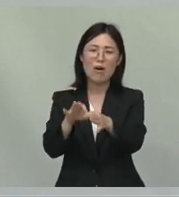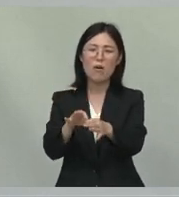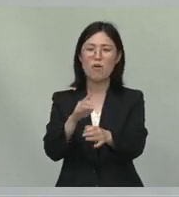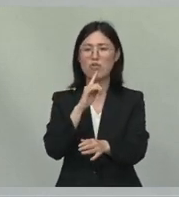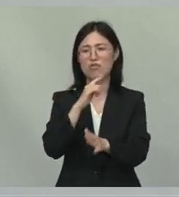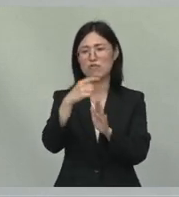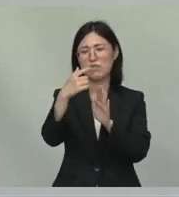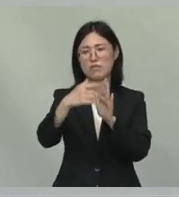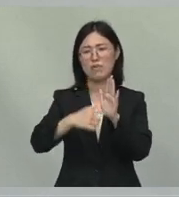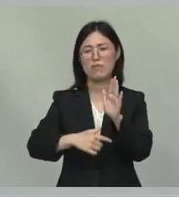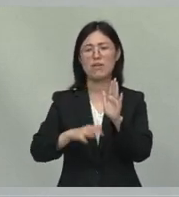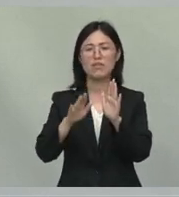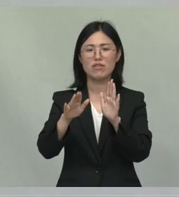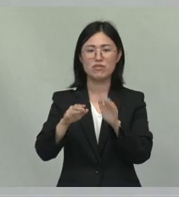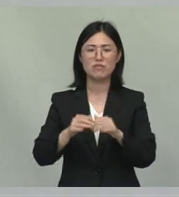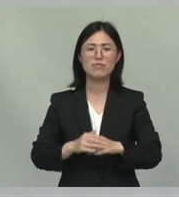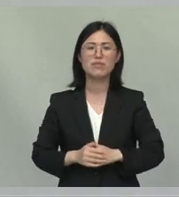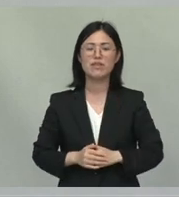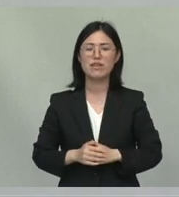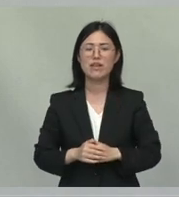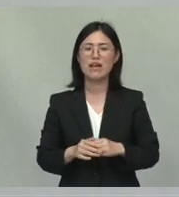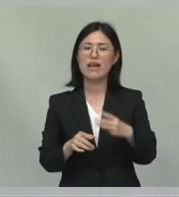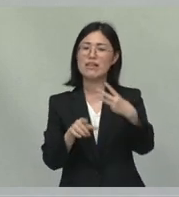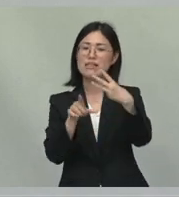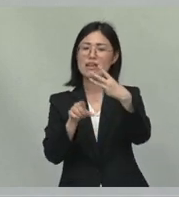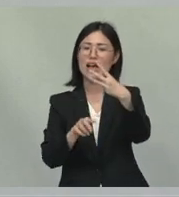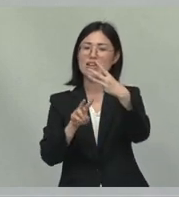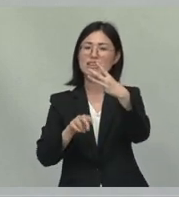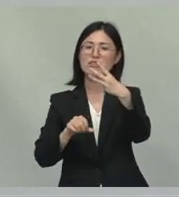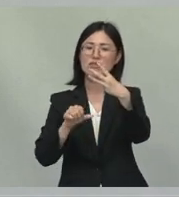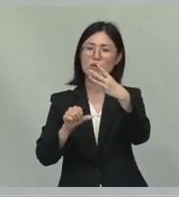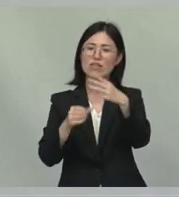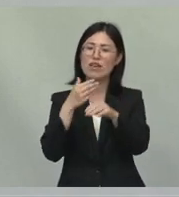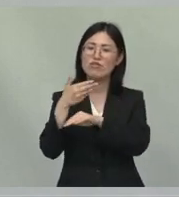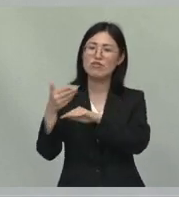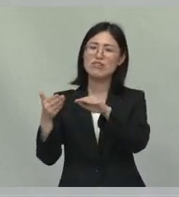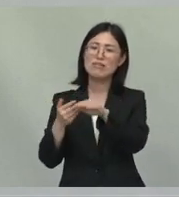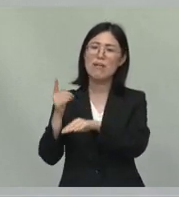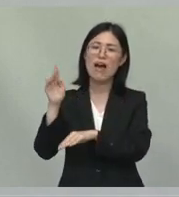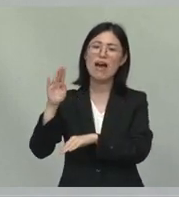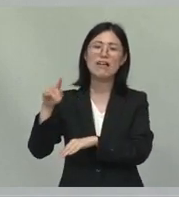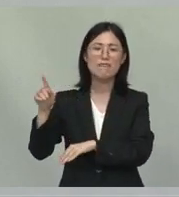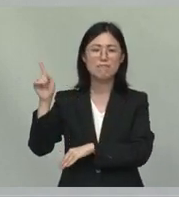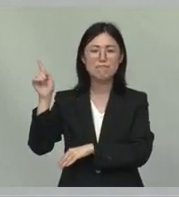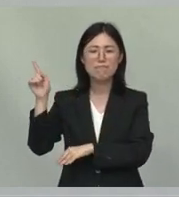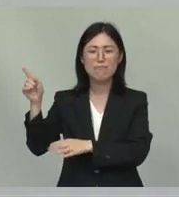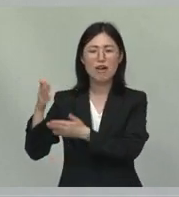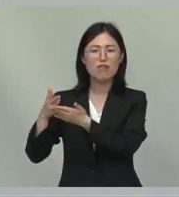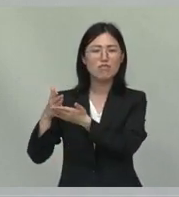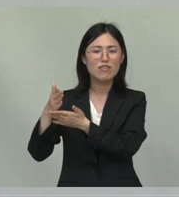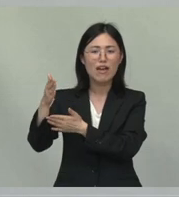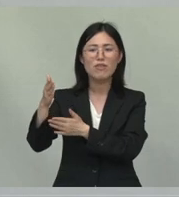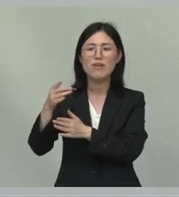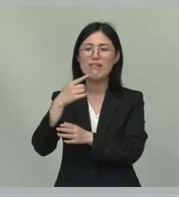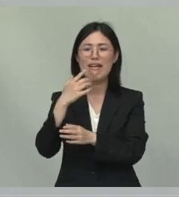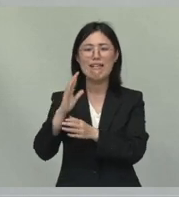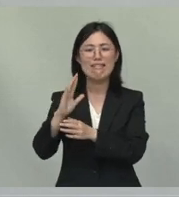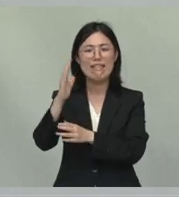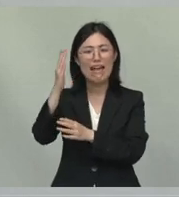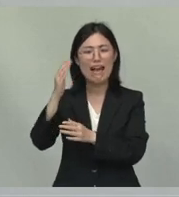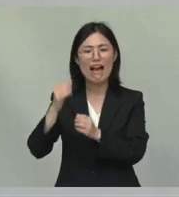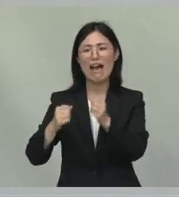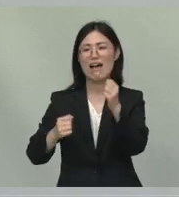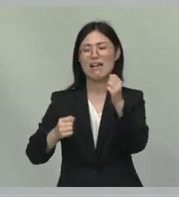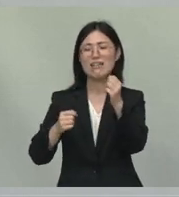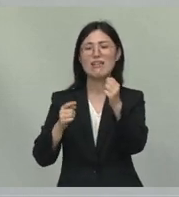今年の3月25日に福島県をスタートした聖火は、多くの皆さんの思いや願い